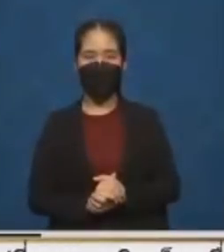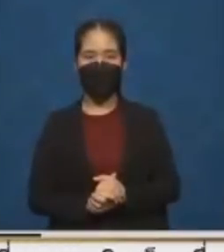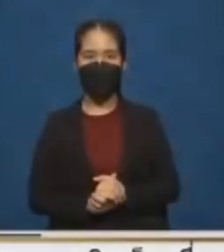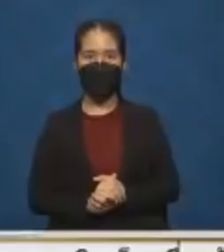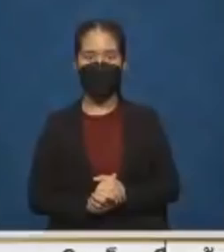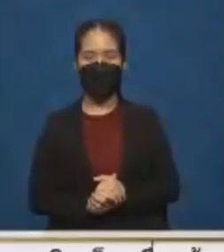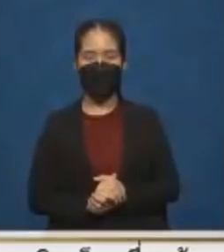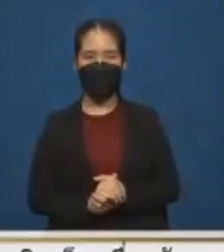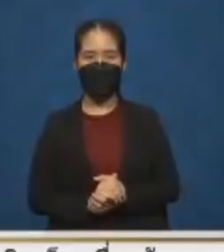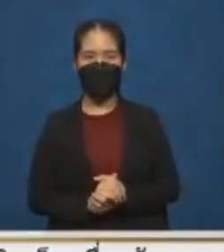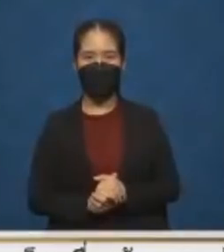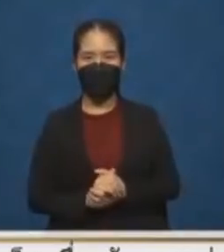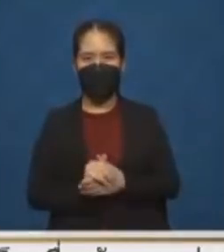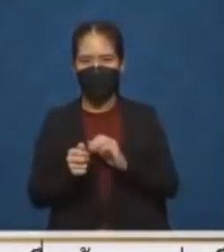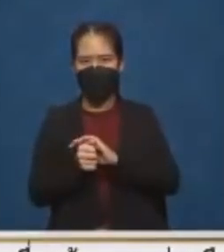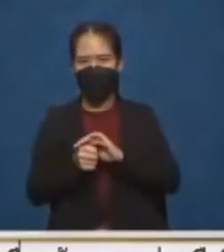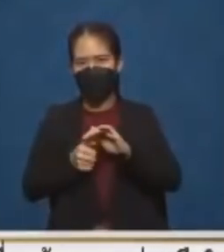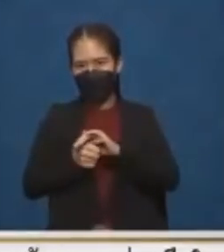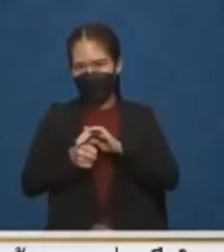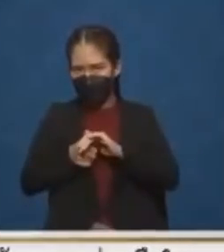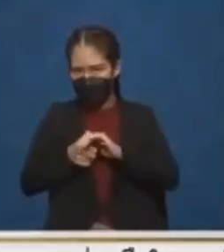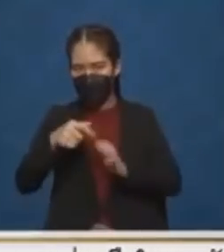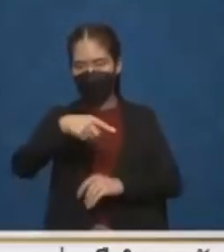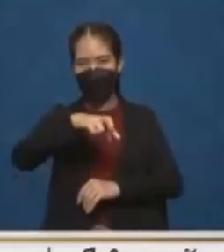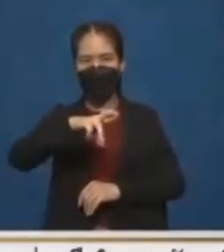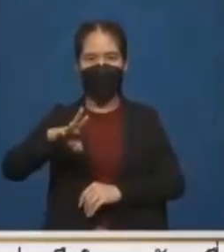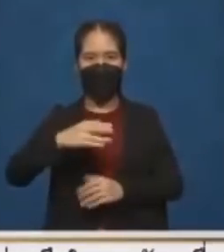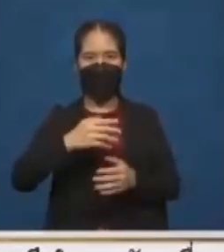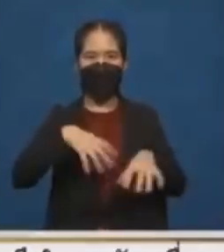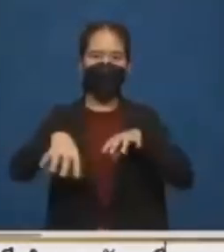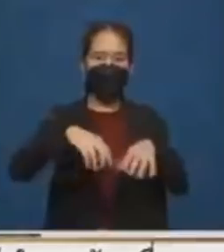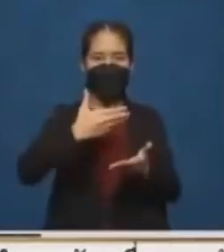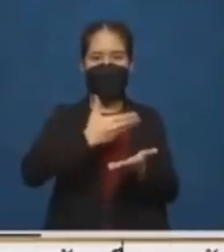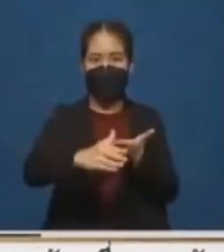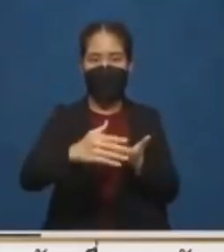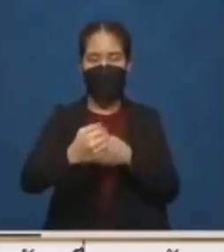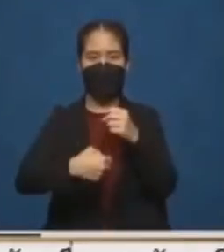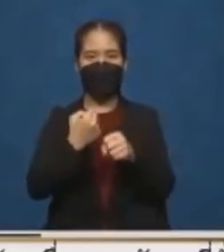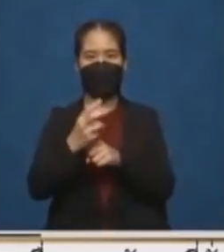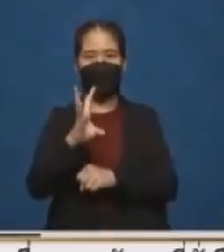หลีกเรียงการจัดซื้อจัดจางตามพอระบอการจดซ้อจัดจ้างและการพัดุภาคลัด 2,160